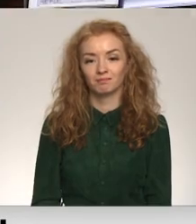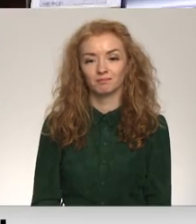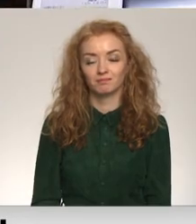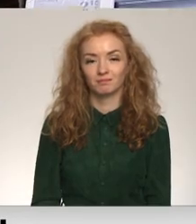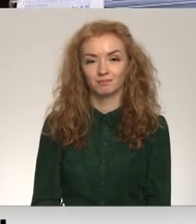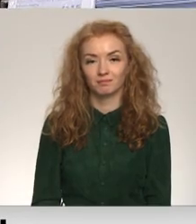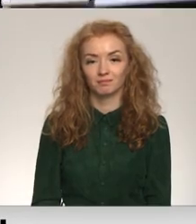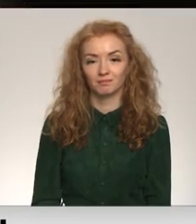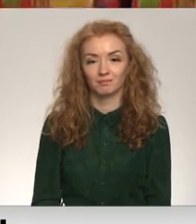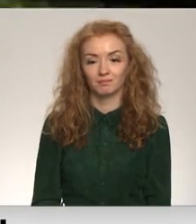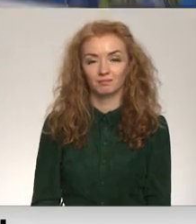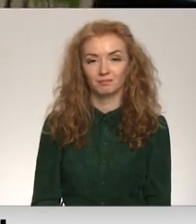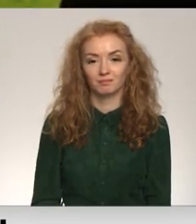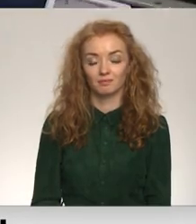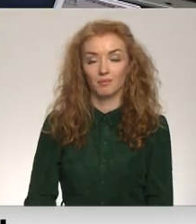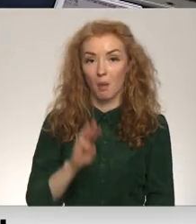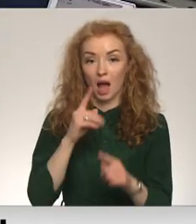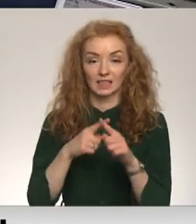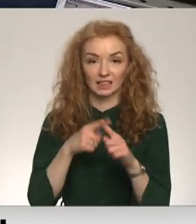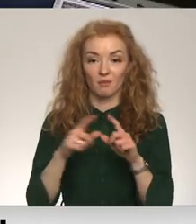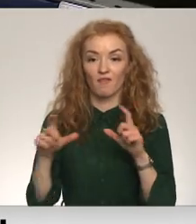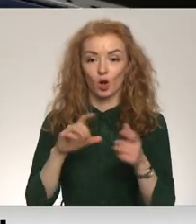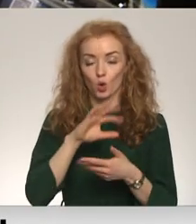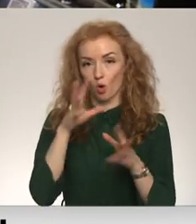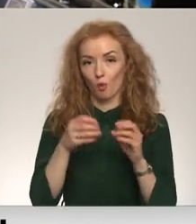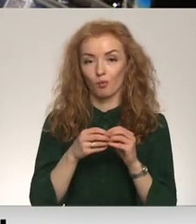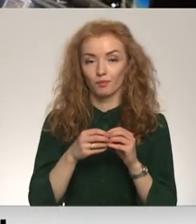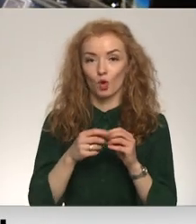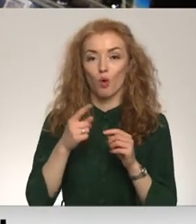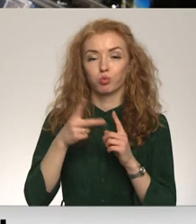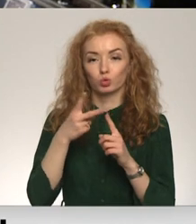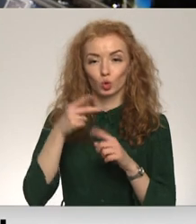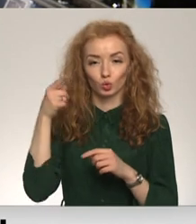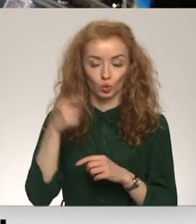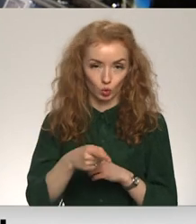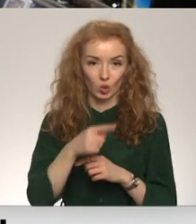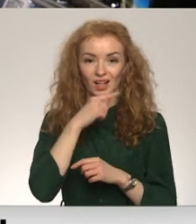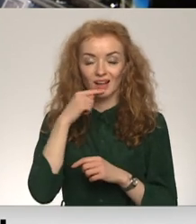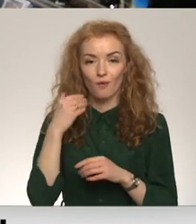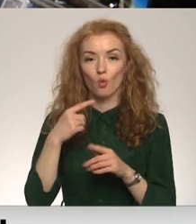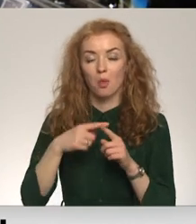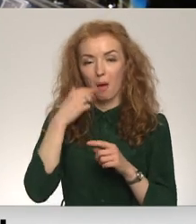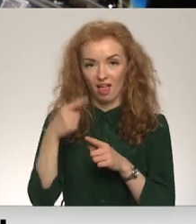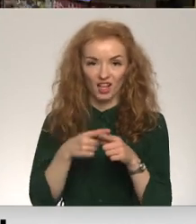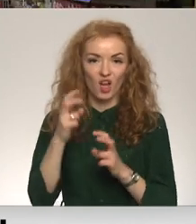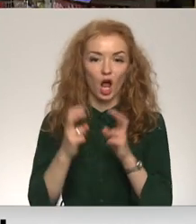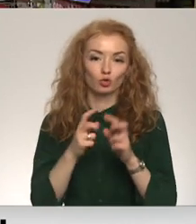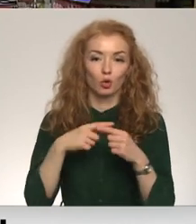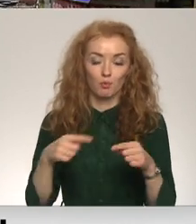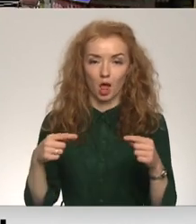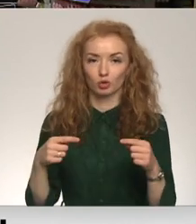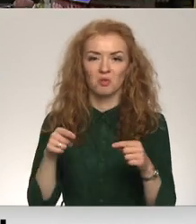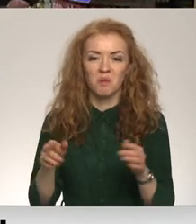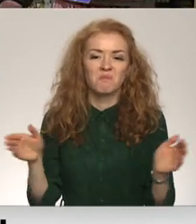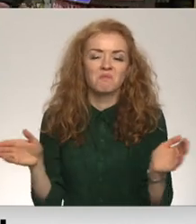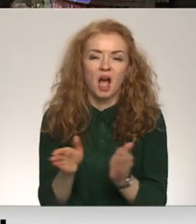Jā. Maksima veikalos kopumā esot vairāk nekā 1500 Krievijā un Baltkrievijā ražotu preču. Tā gan ir neliela daļa